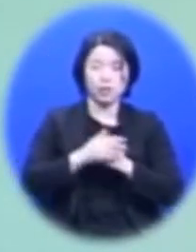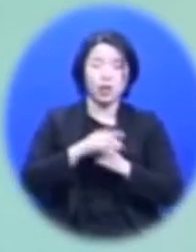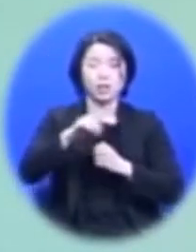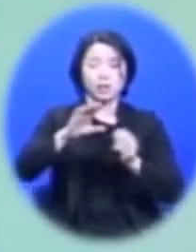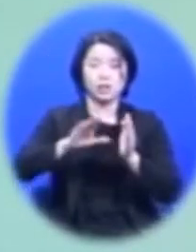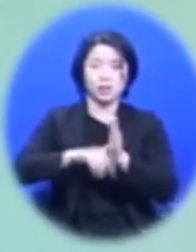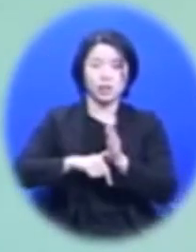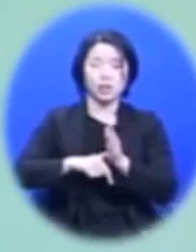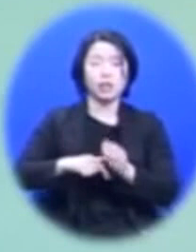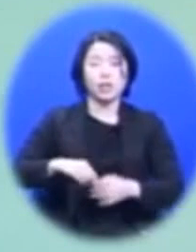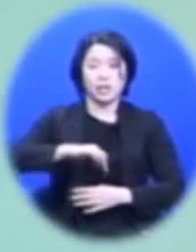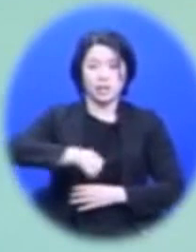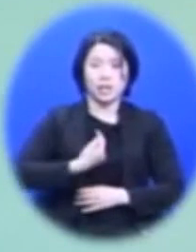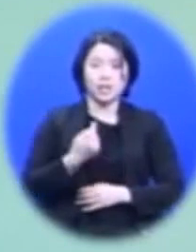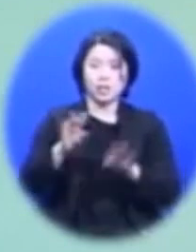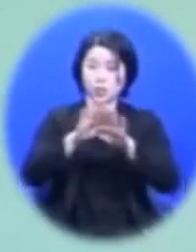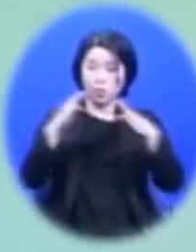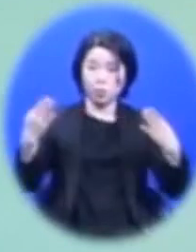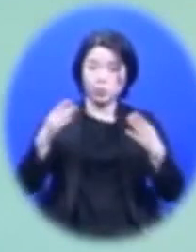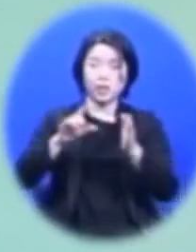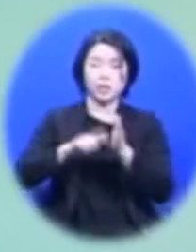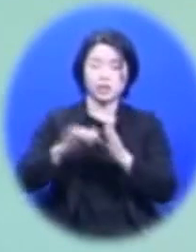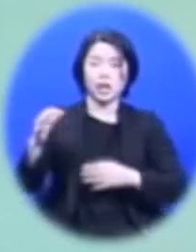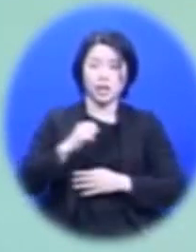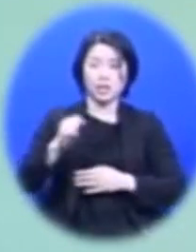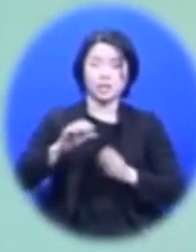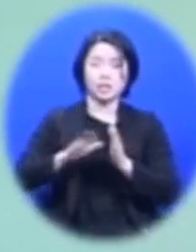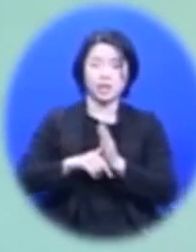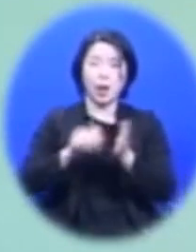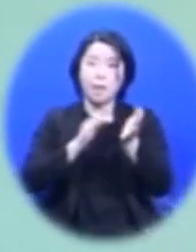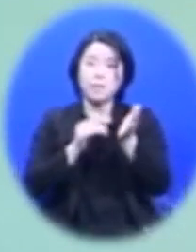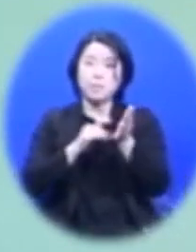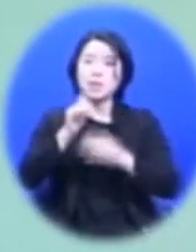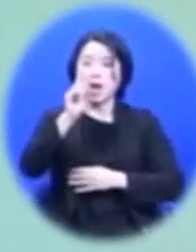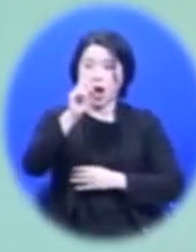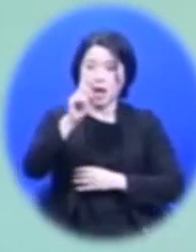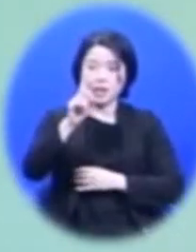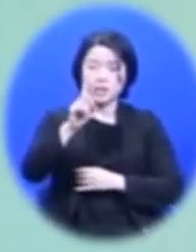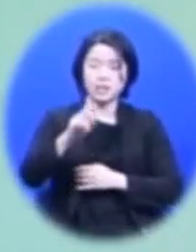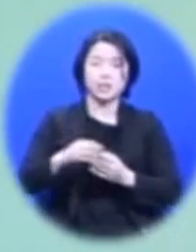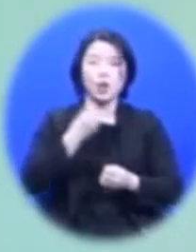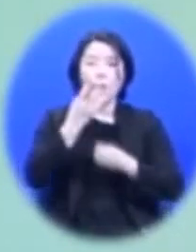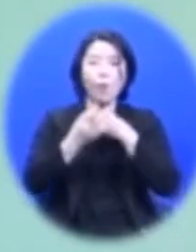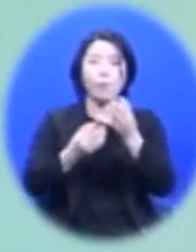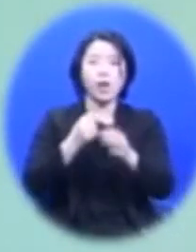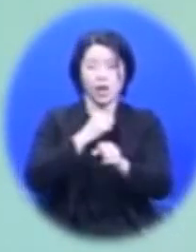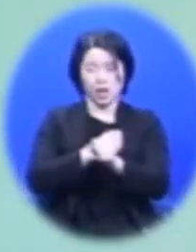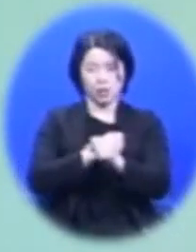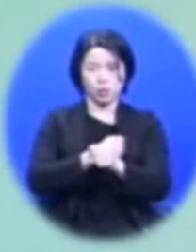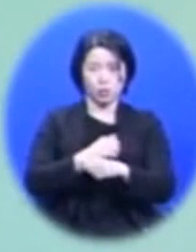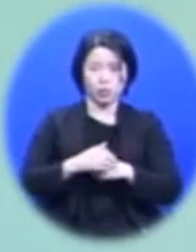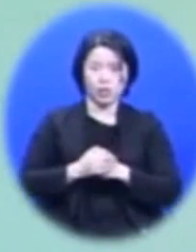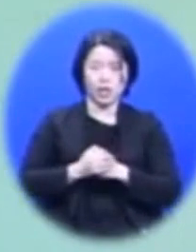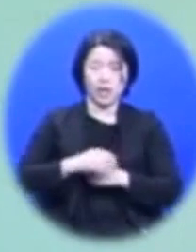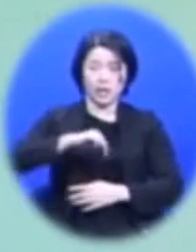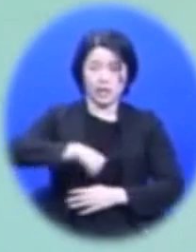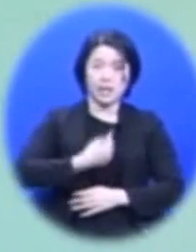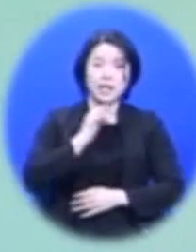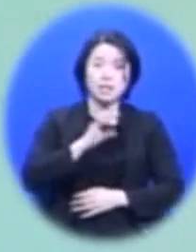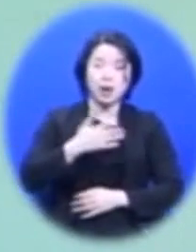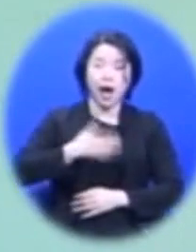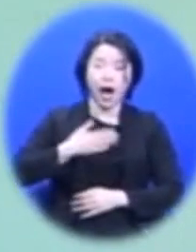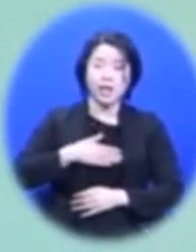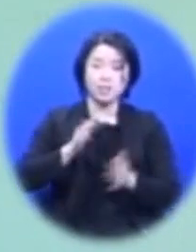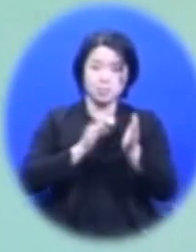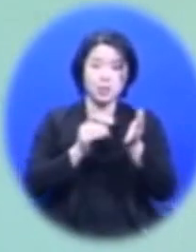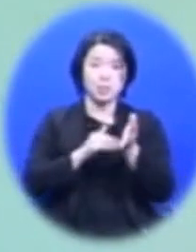자기를 오픈하는 시간을 가지면서 비밀 한 가지씩을 고백하기로 했어요. 자기만 알고 있는